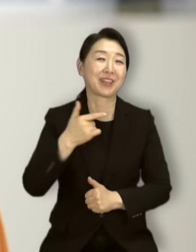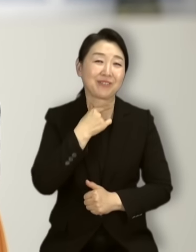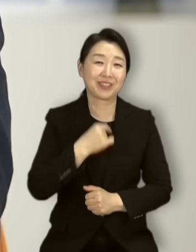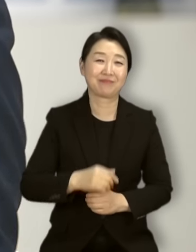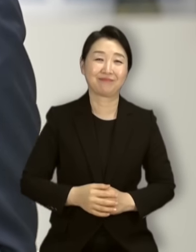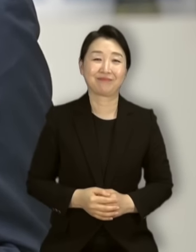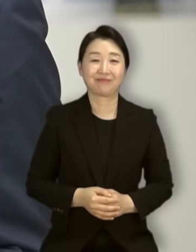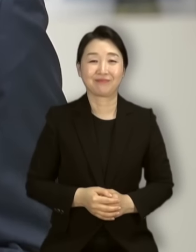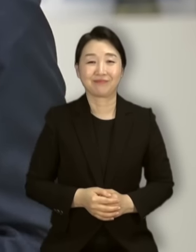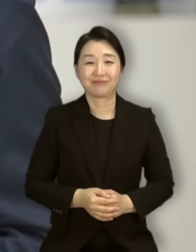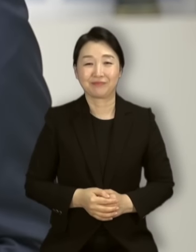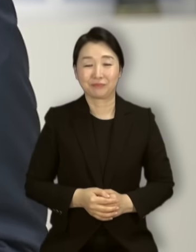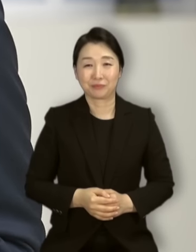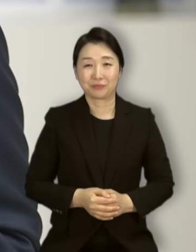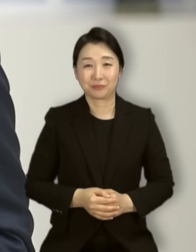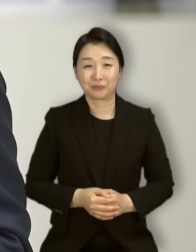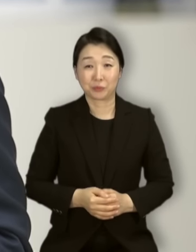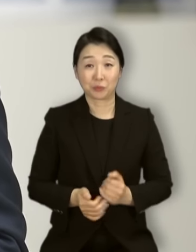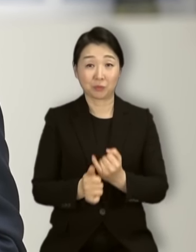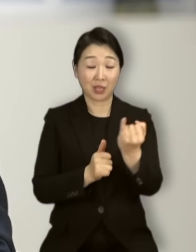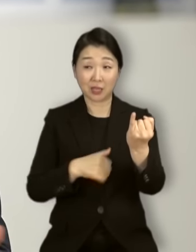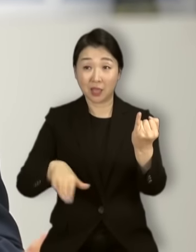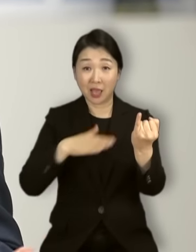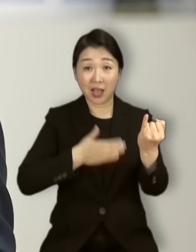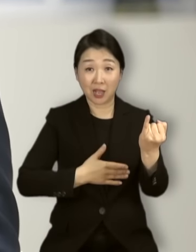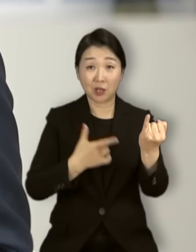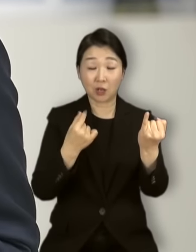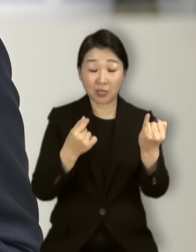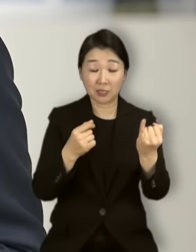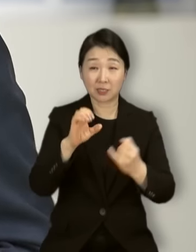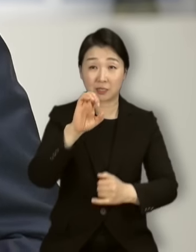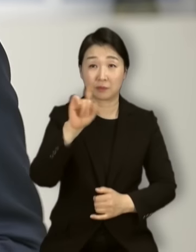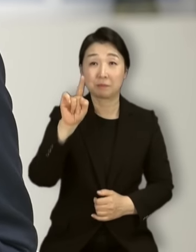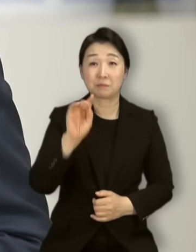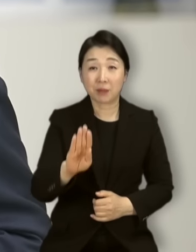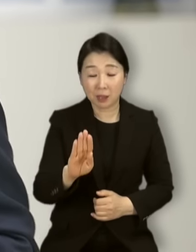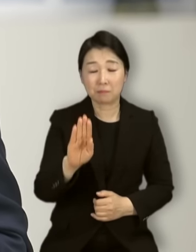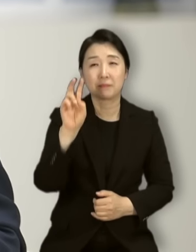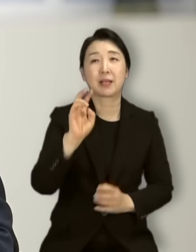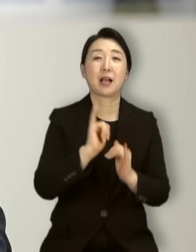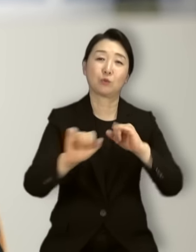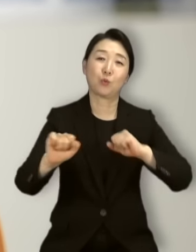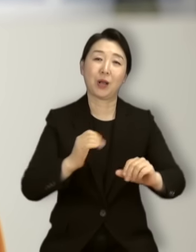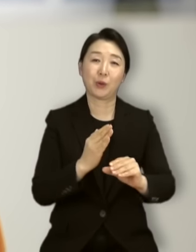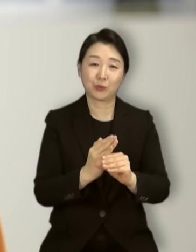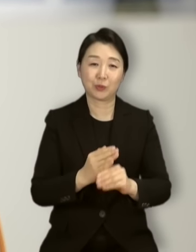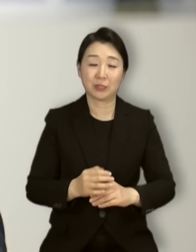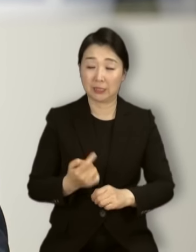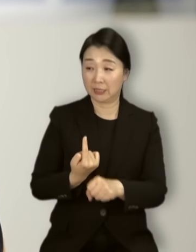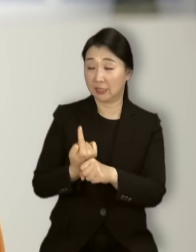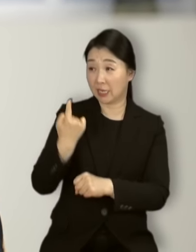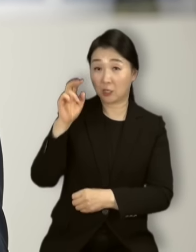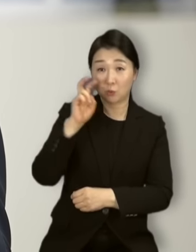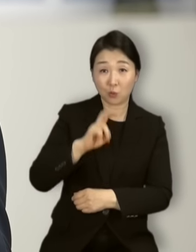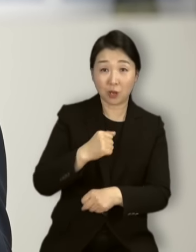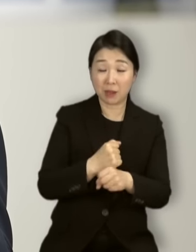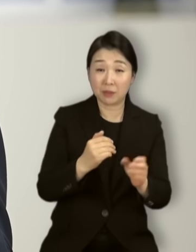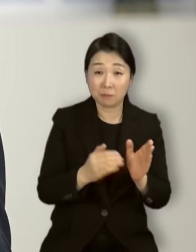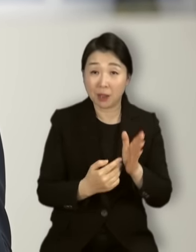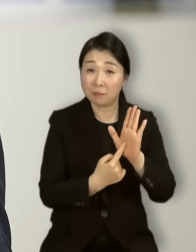파이팅입니다 아네 이규인 씨는 여러분들 다 아시다시피 파페 가수로 활동을 하시잖아요 작년에